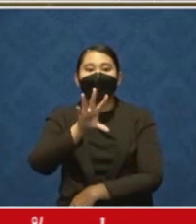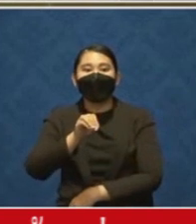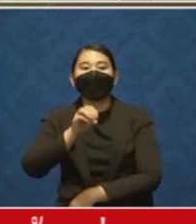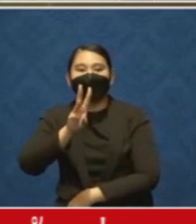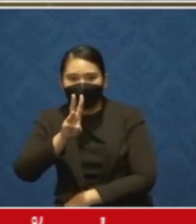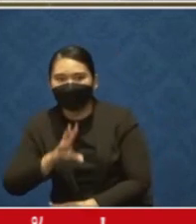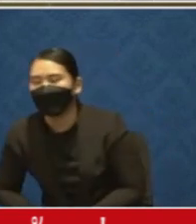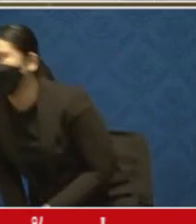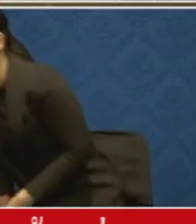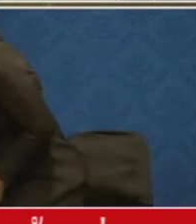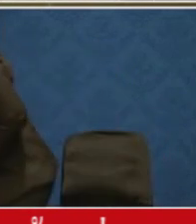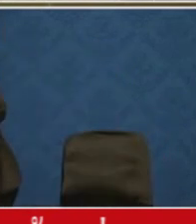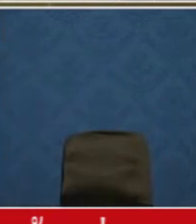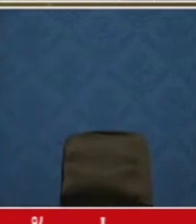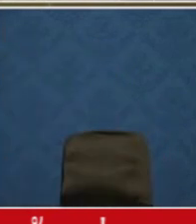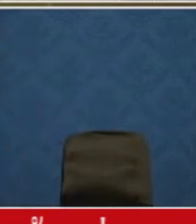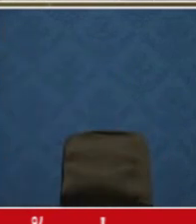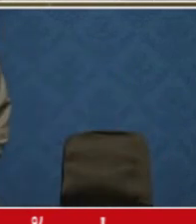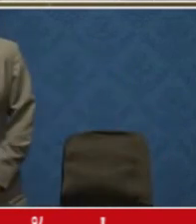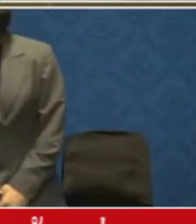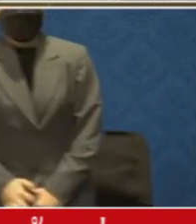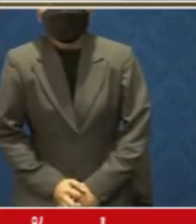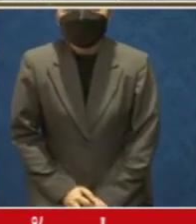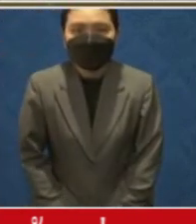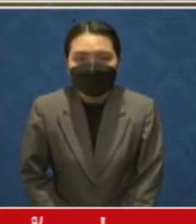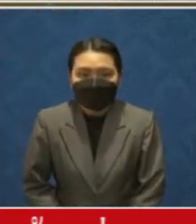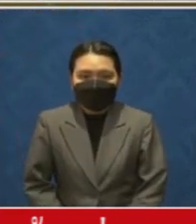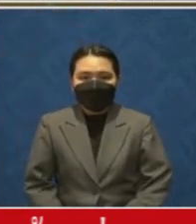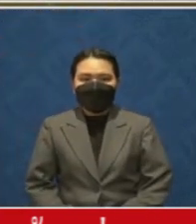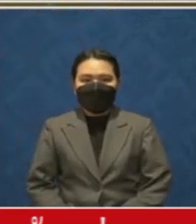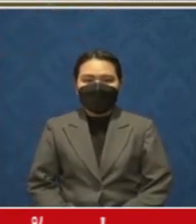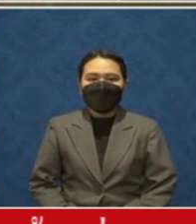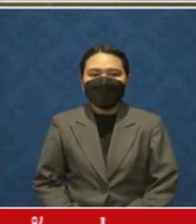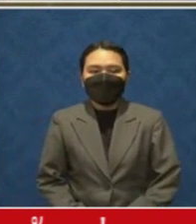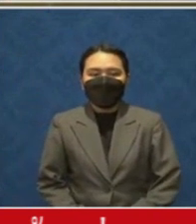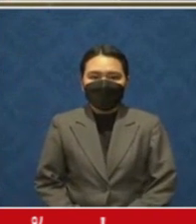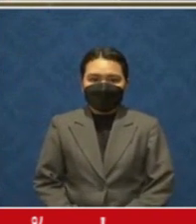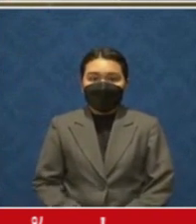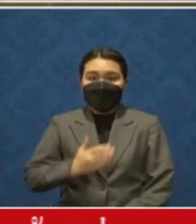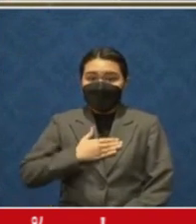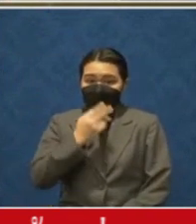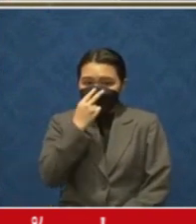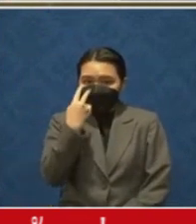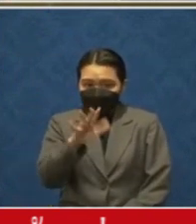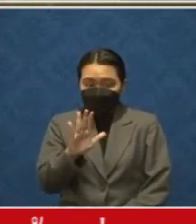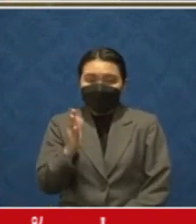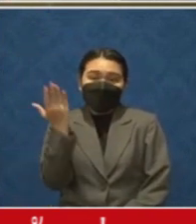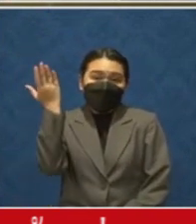2566ผมก็ดูครับท่านประธานครับว่าไอ้งบประมาณเนี่ยที่กองทัพอากาศเนี่ยเคยได้ไปเนี่ย